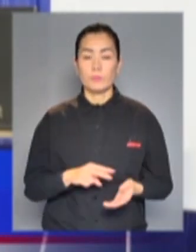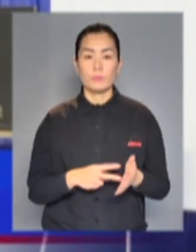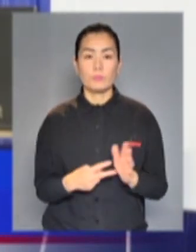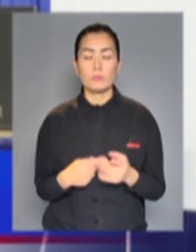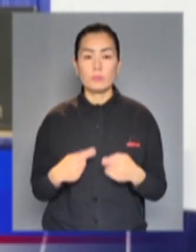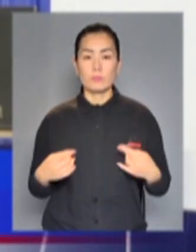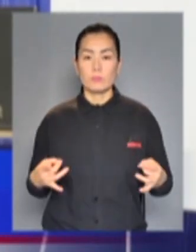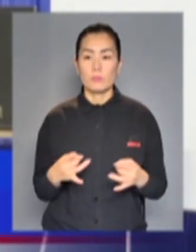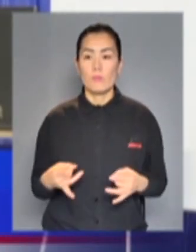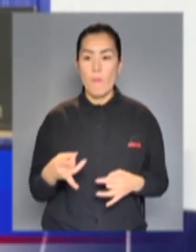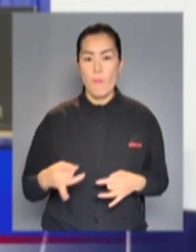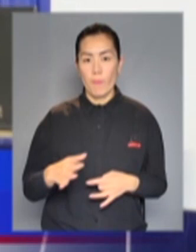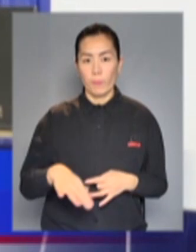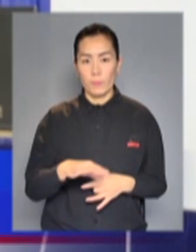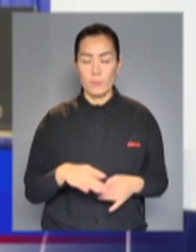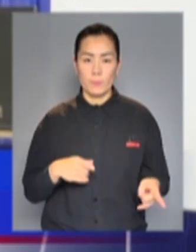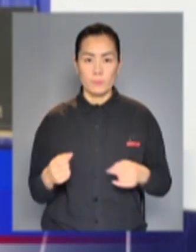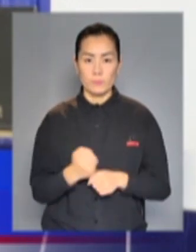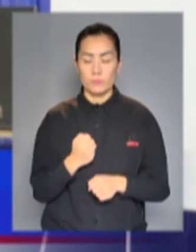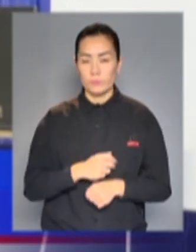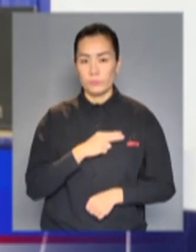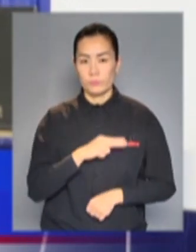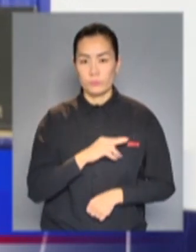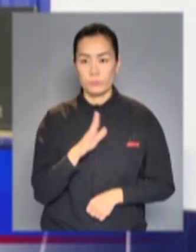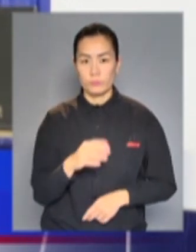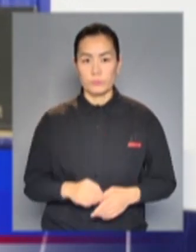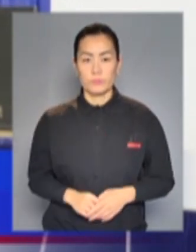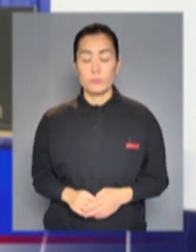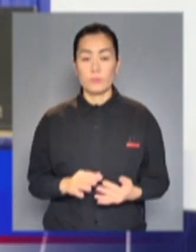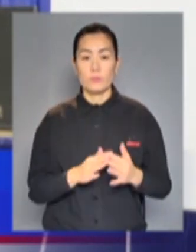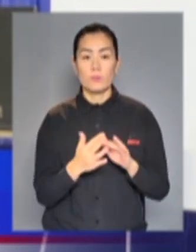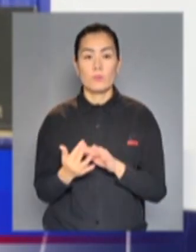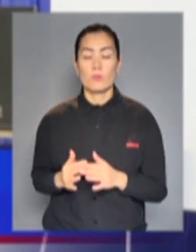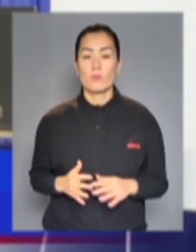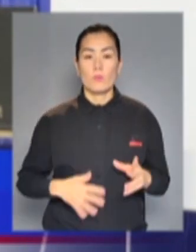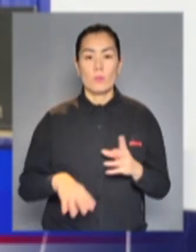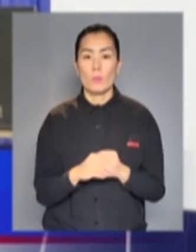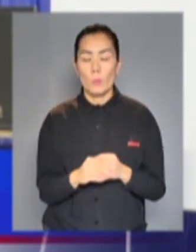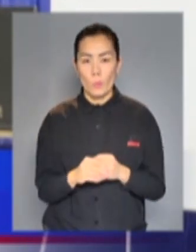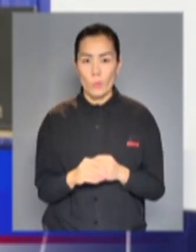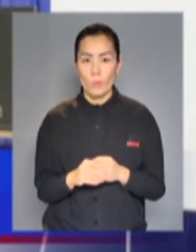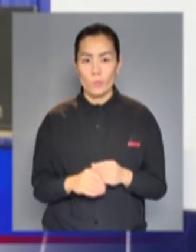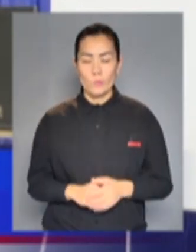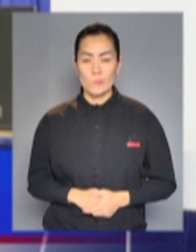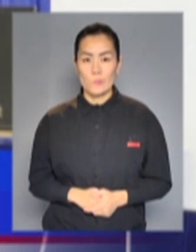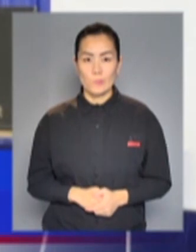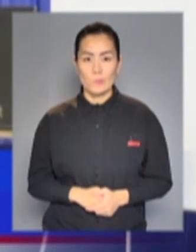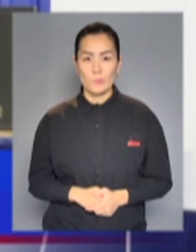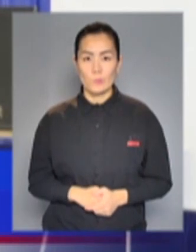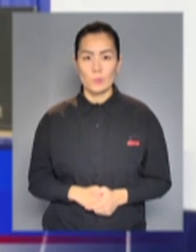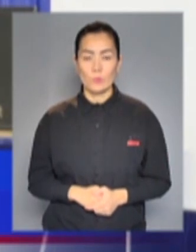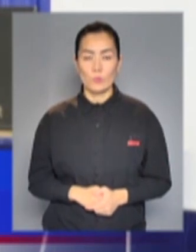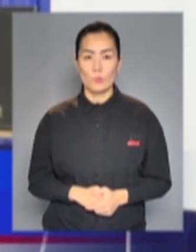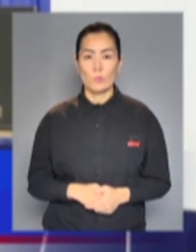да аудандарға шығамыз және сол ауданның елді мекендеріне шығып барлық ұжымнан